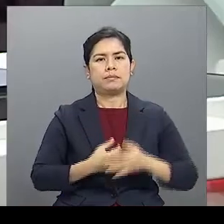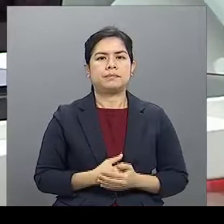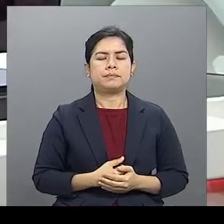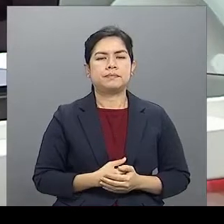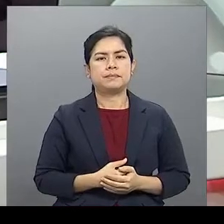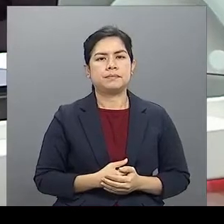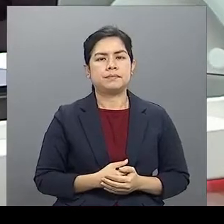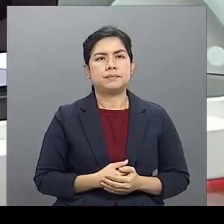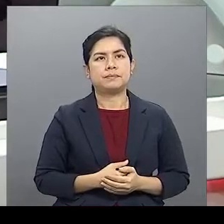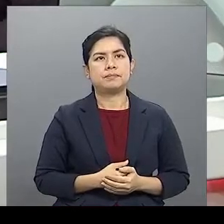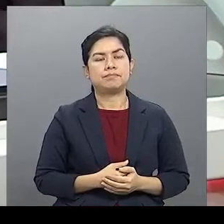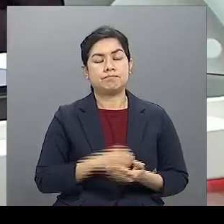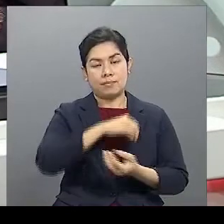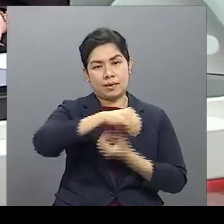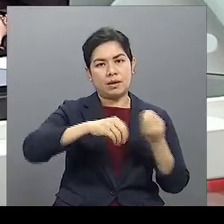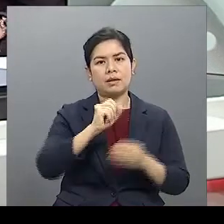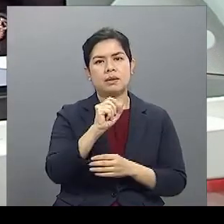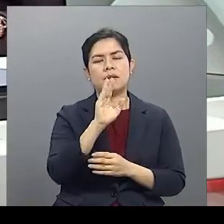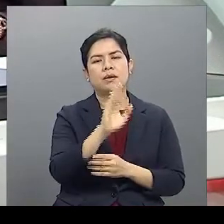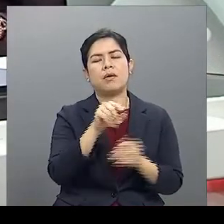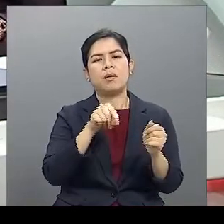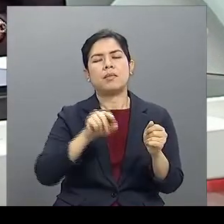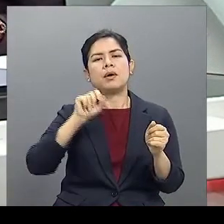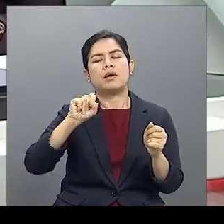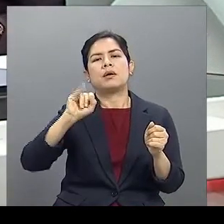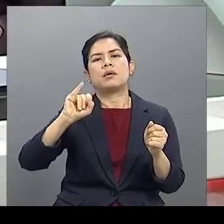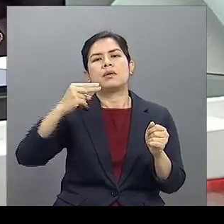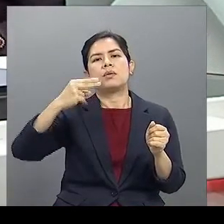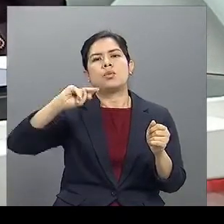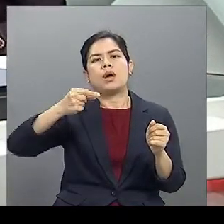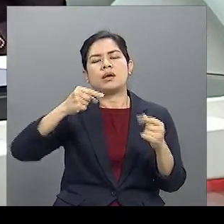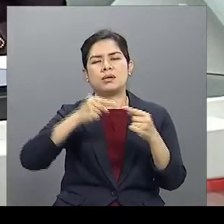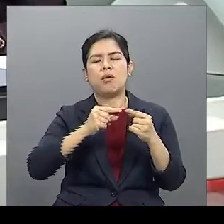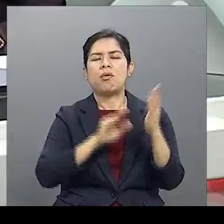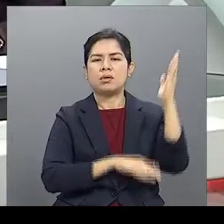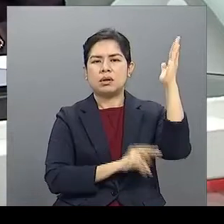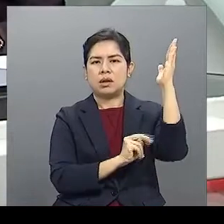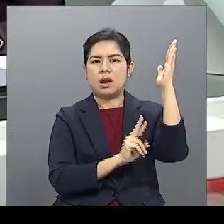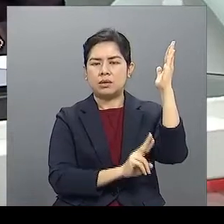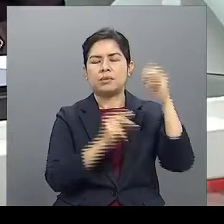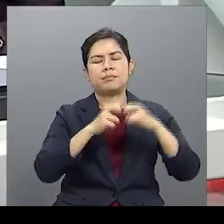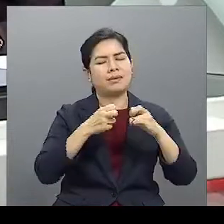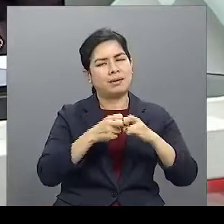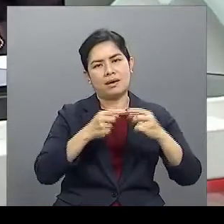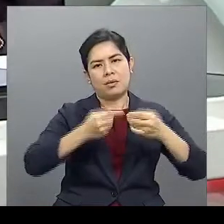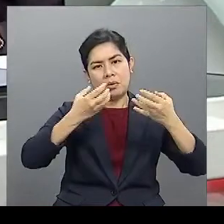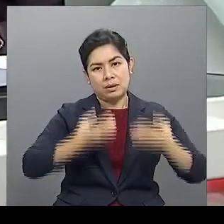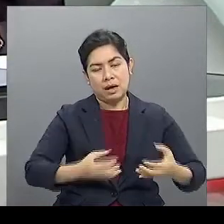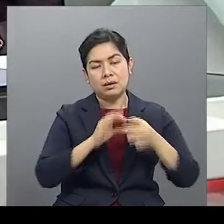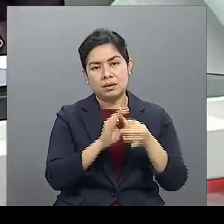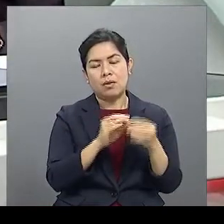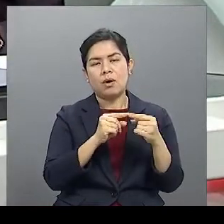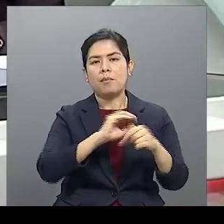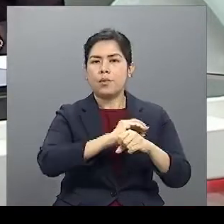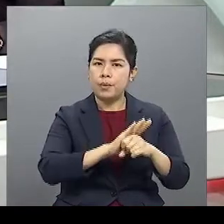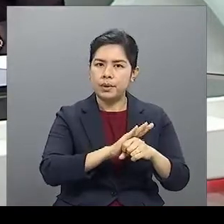เศรษฐกิจในอำเภอสุไหงโกลกจังหวัดนราธิวาสที่ได้รับผลกระทบจากที่ได้รับผลกระทบอย่างหนักจากผลกระทบโควิด-19 นี้นะคะก็ทำให้ชาวบ้